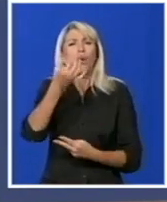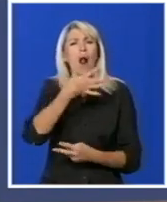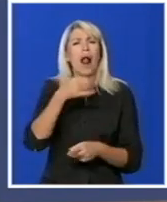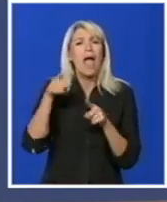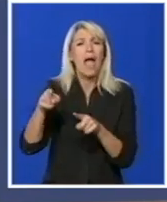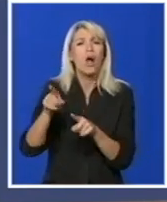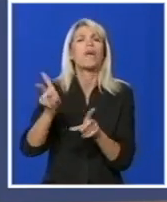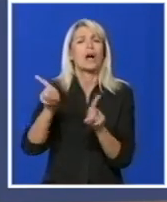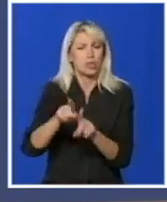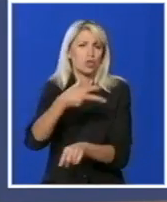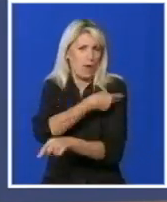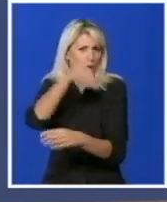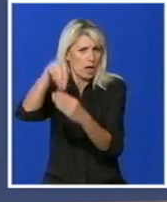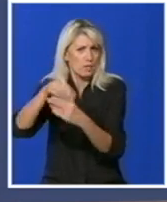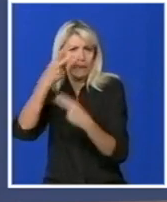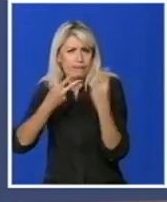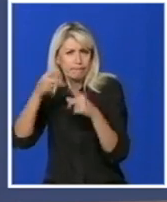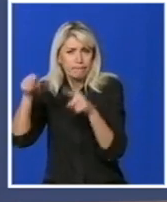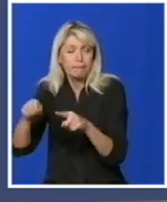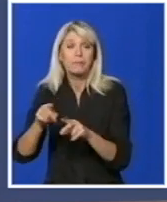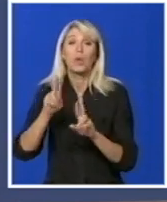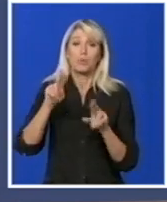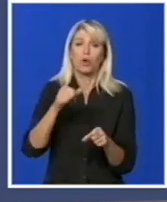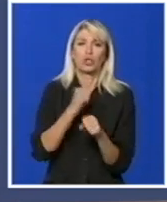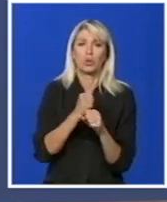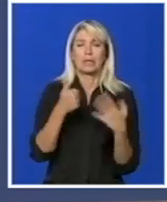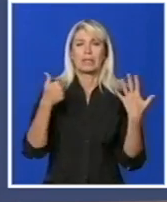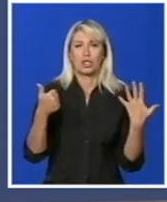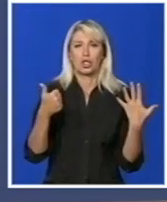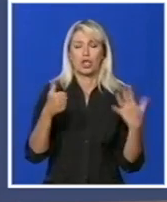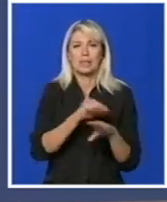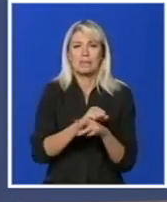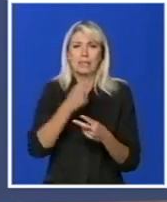podrazumeva i vakcina, može to da uradi u 6 meseci. To je otprilike vreme